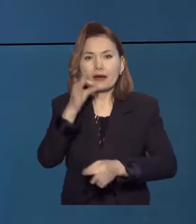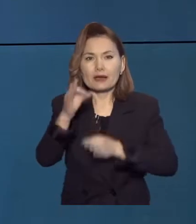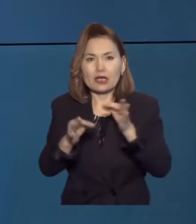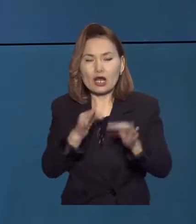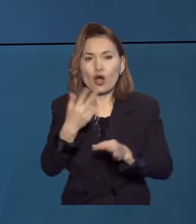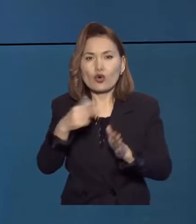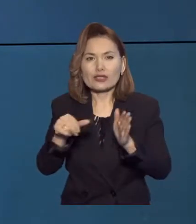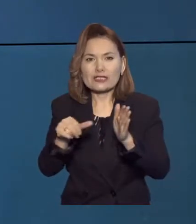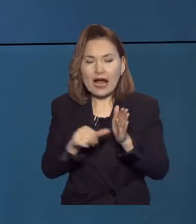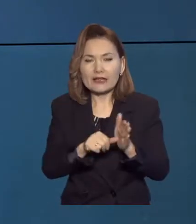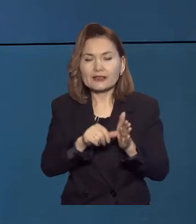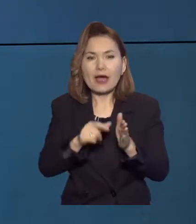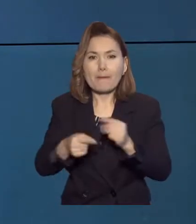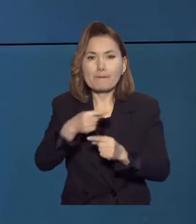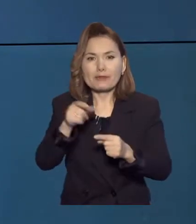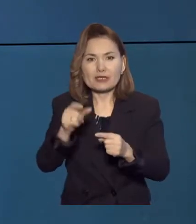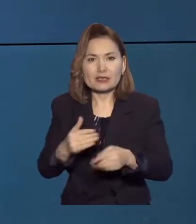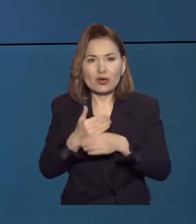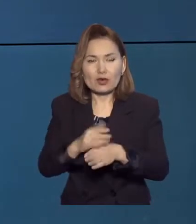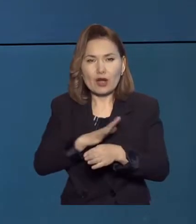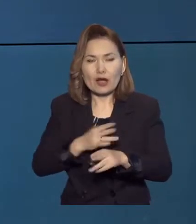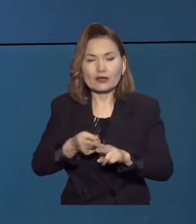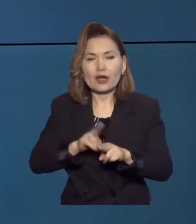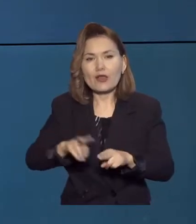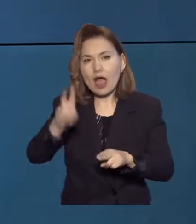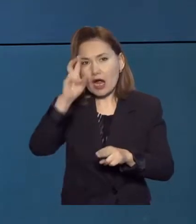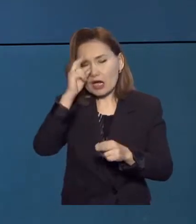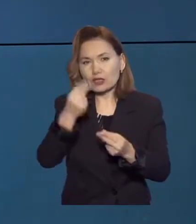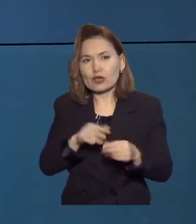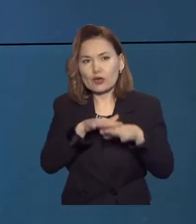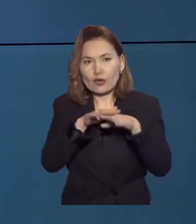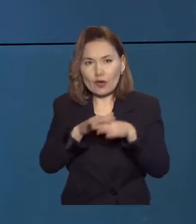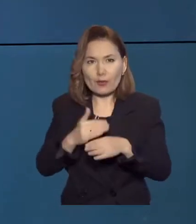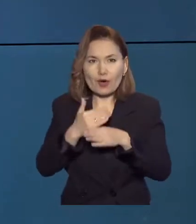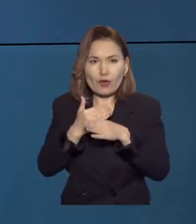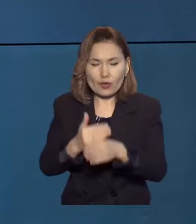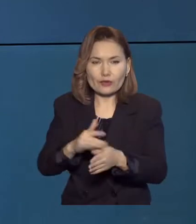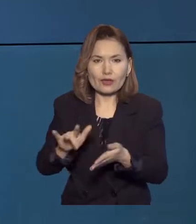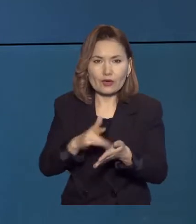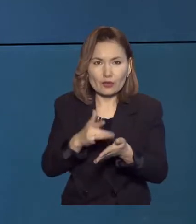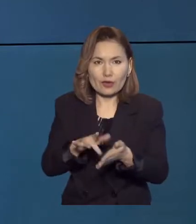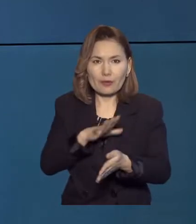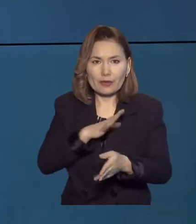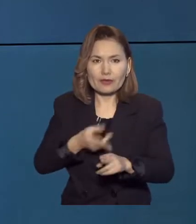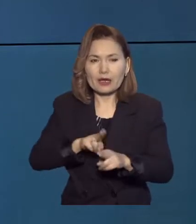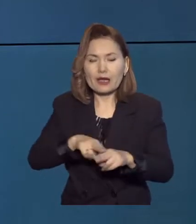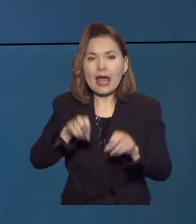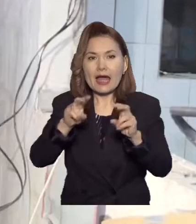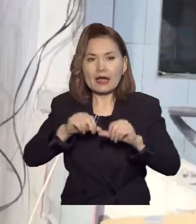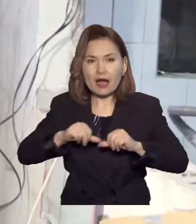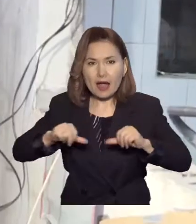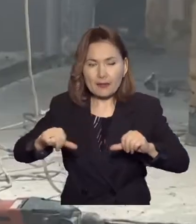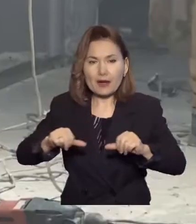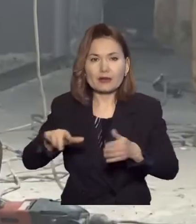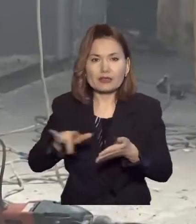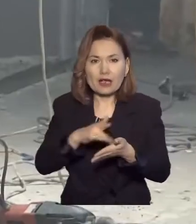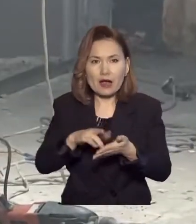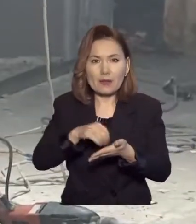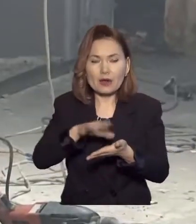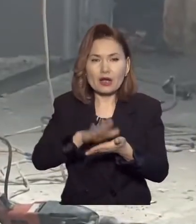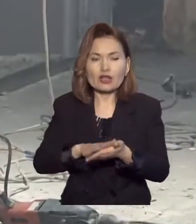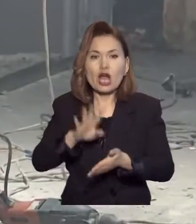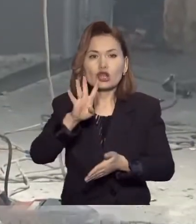өтінімі қабылданған. Оның 5-і бюджеттен, қалғаны қайырымдылық қоры есебінен қаржыландырылады. Арнайы комиссияның есебі